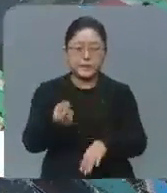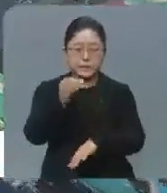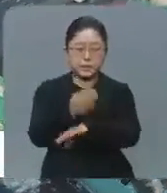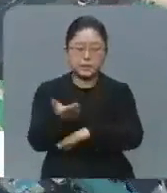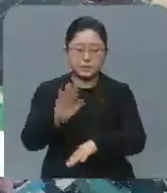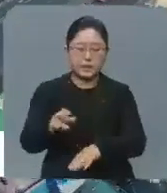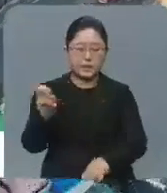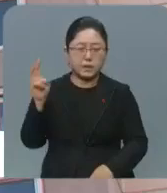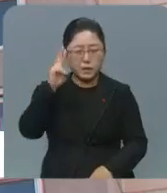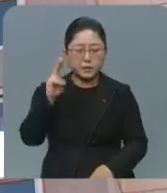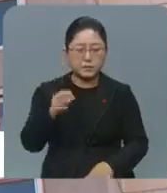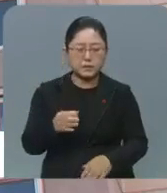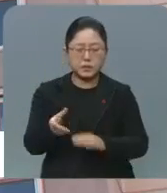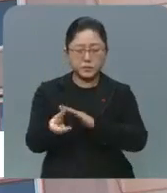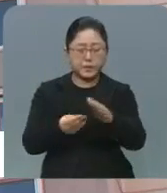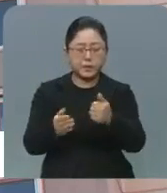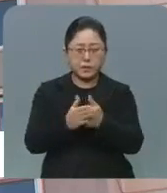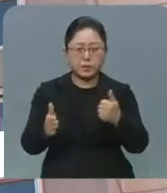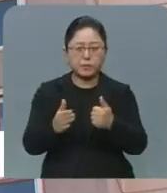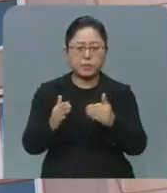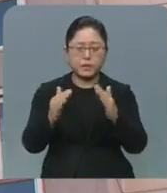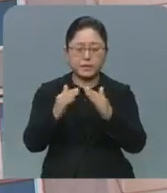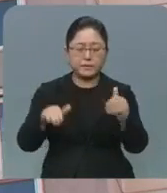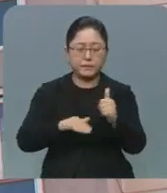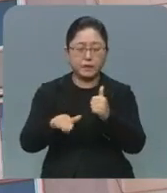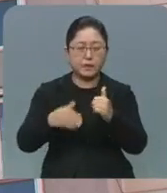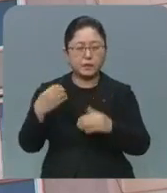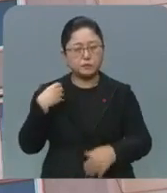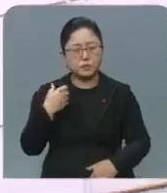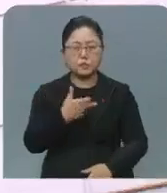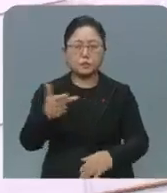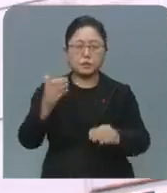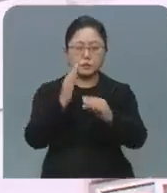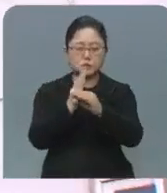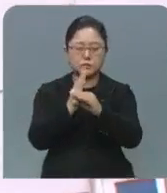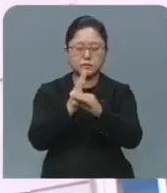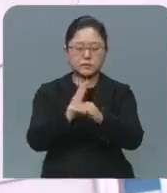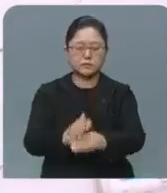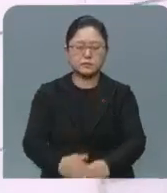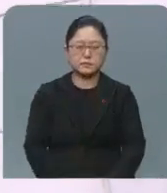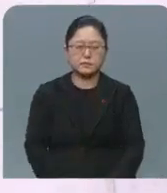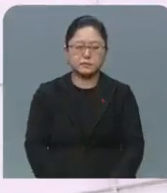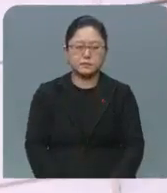갑자기 불어난 빚 때문에 가계 부담도 그만큼 커지고 있습니다. KBS 뉴스 최정민입니다.